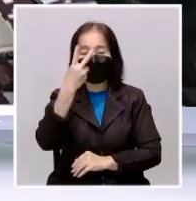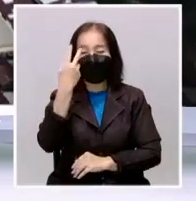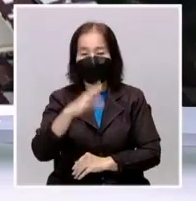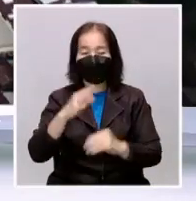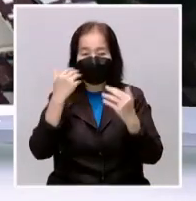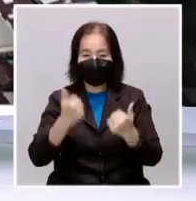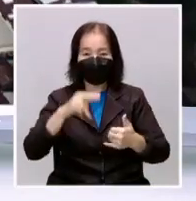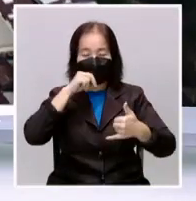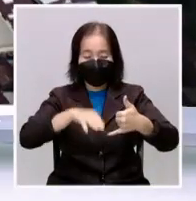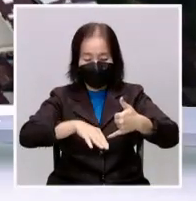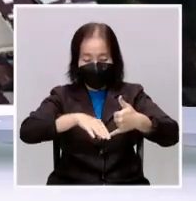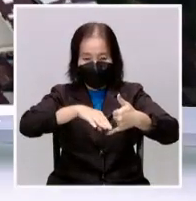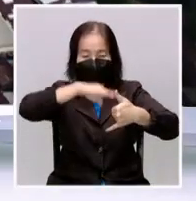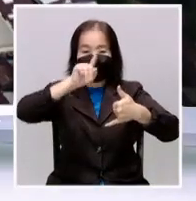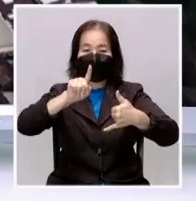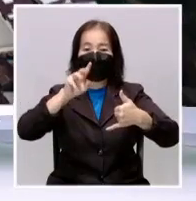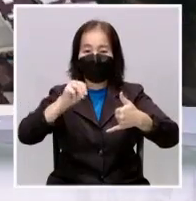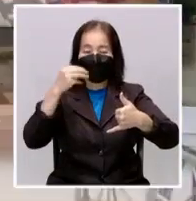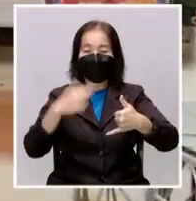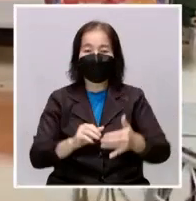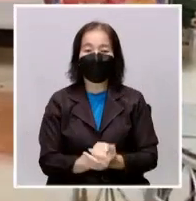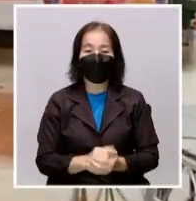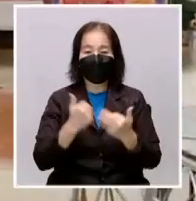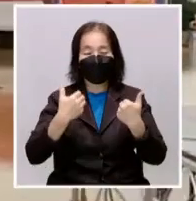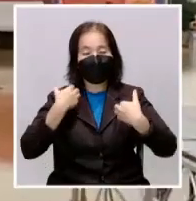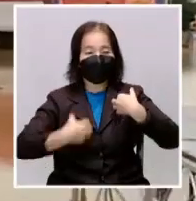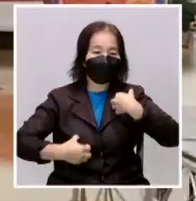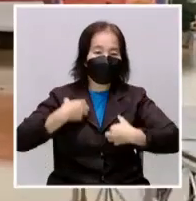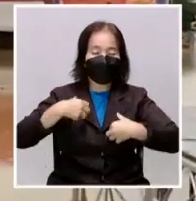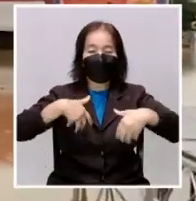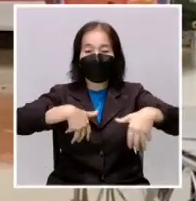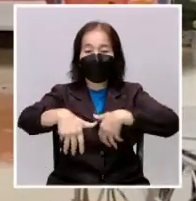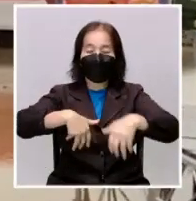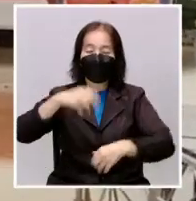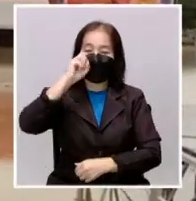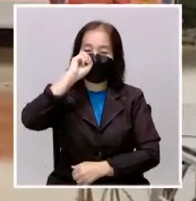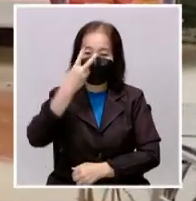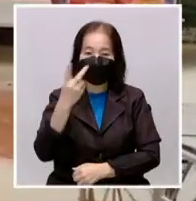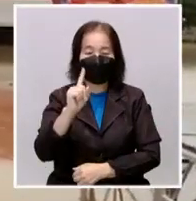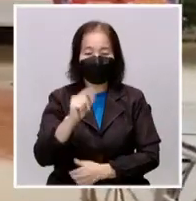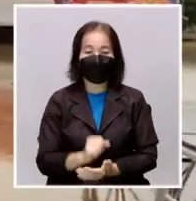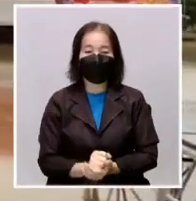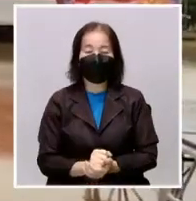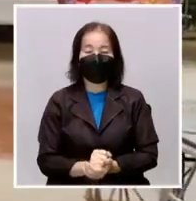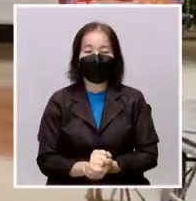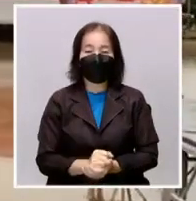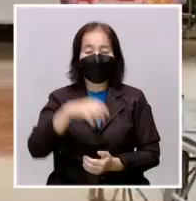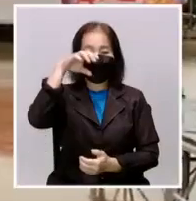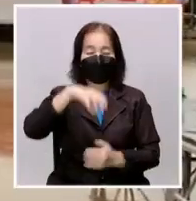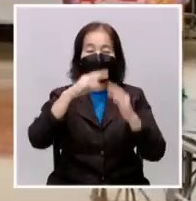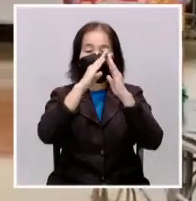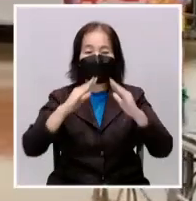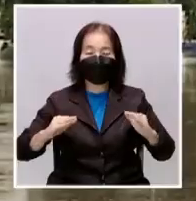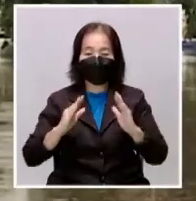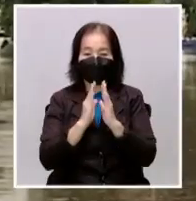ที่เนี่ยระดับสูงมากกว่า1เมตรค่ะนี่เป็นความเดือดร้อนที่ชาวบ้านเจอซ้ำนะคะคุณผู้ชมเป็นภาพของที่วัดจุฬาม